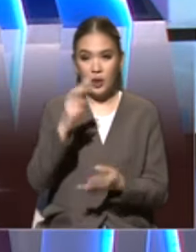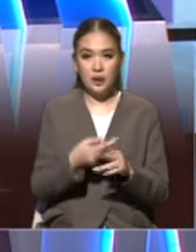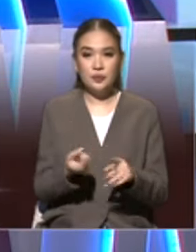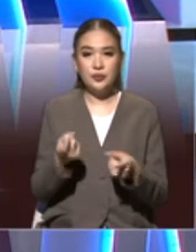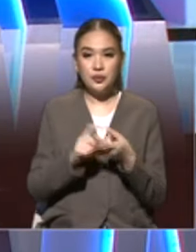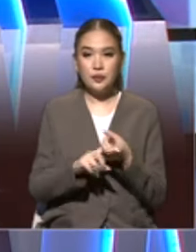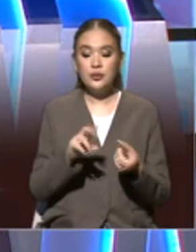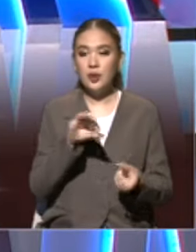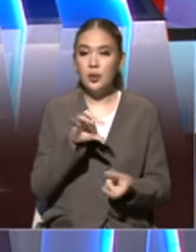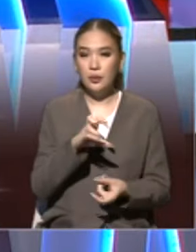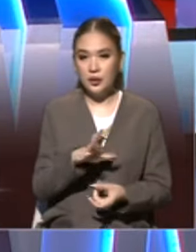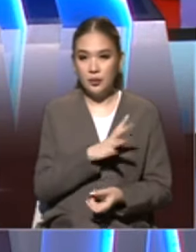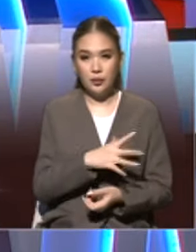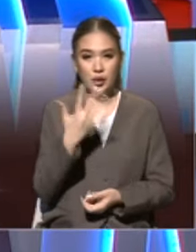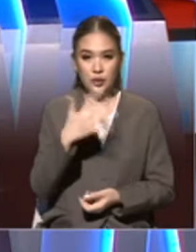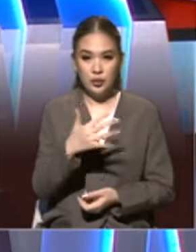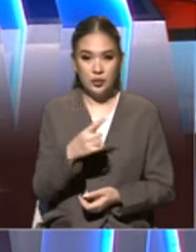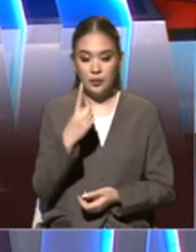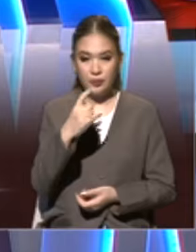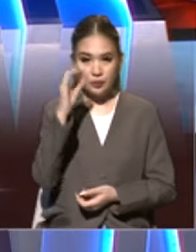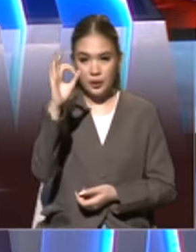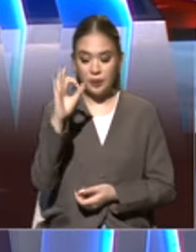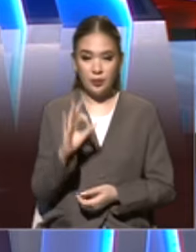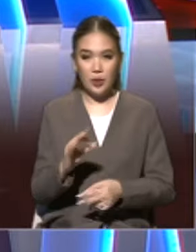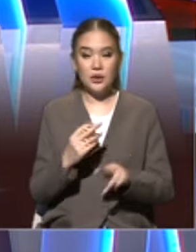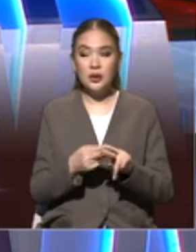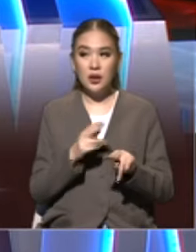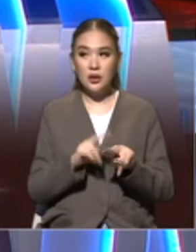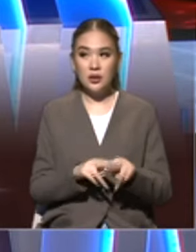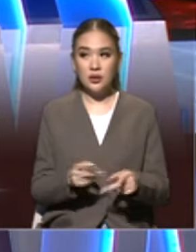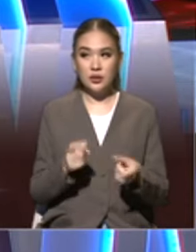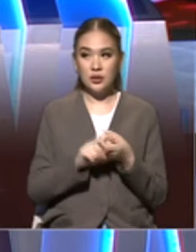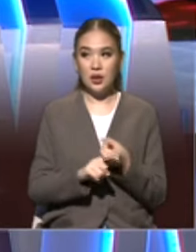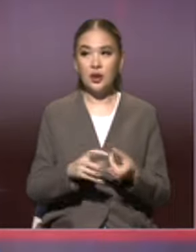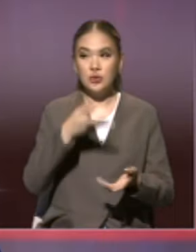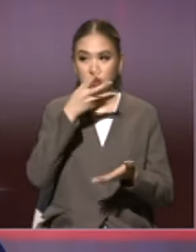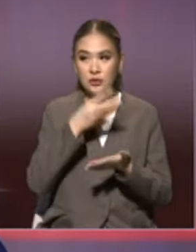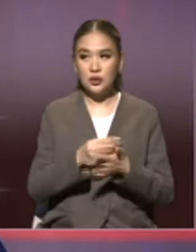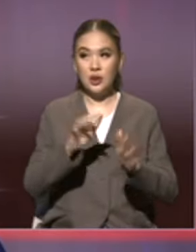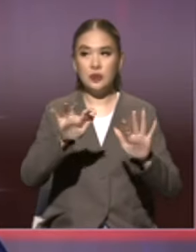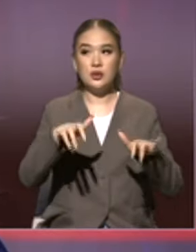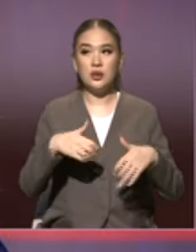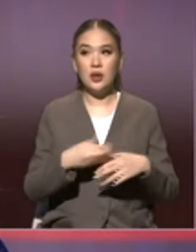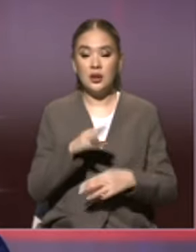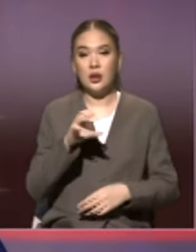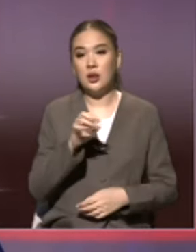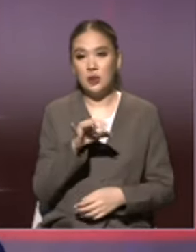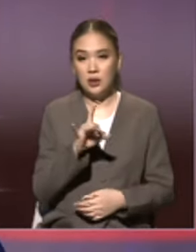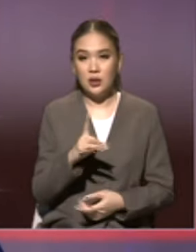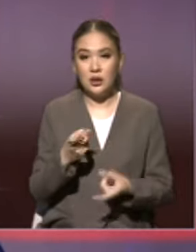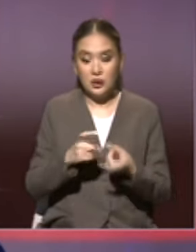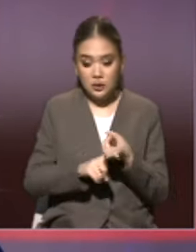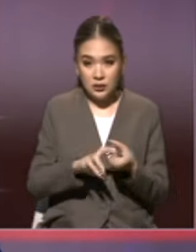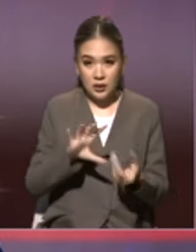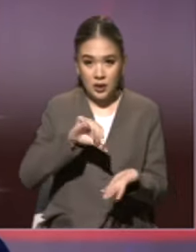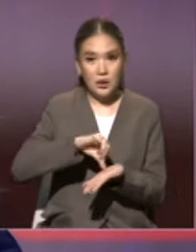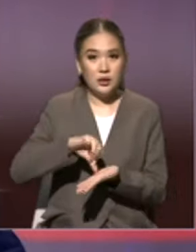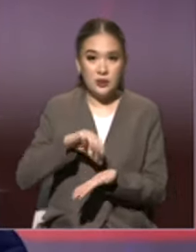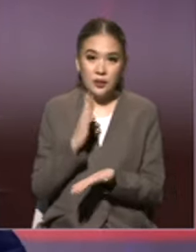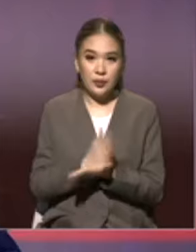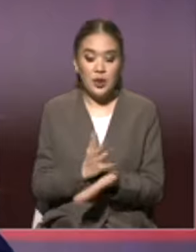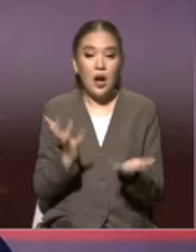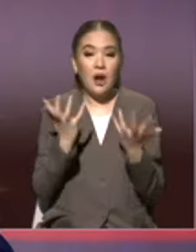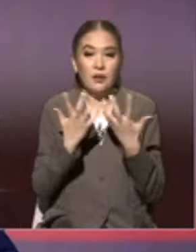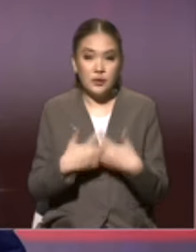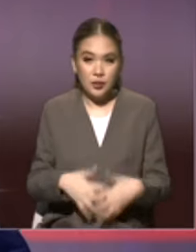компания 50%-ден 1% жаңағы үлесі бар компаниялар, жаңағы жекеменшік компаниялар тендерге қатысса, екі компания келіп тұрса, ана